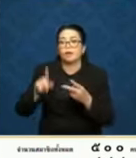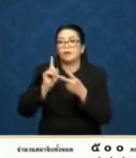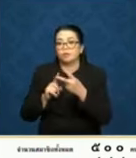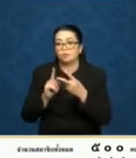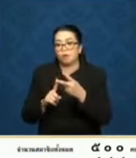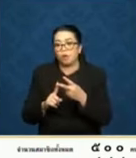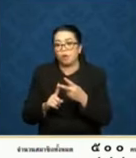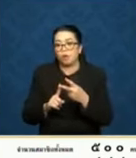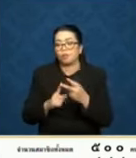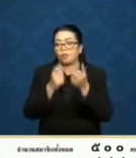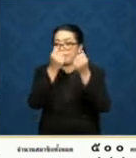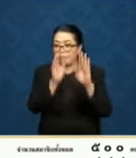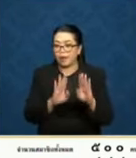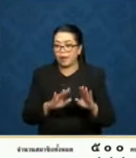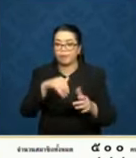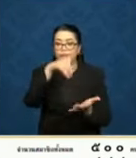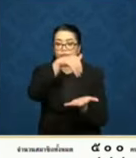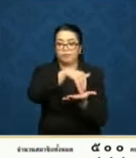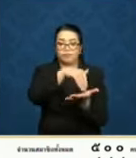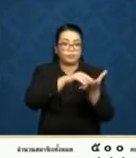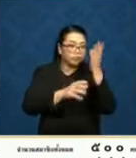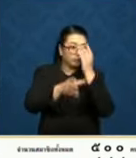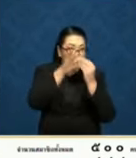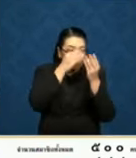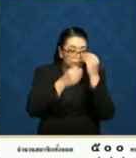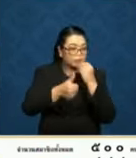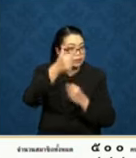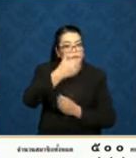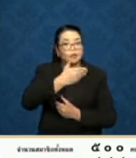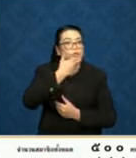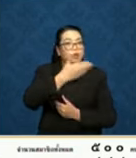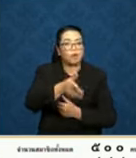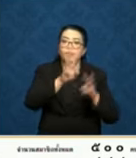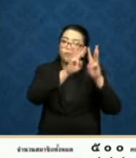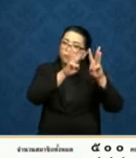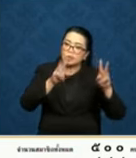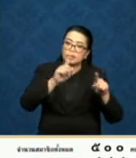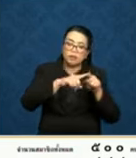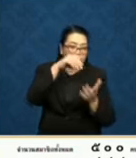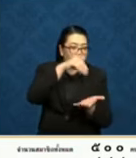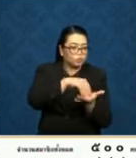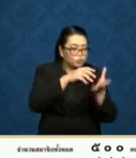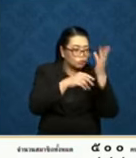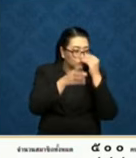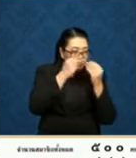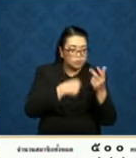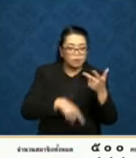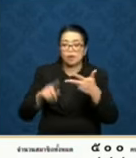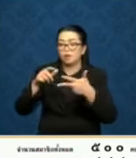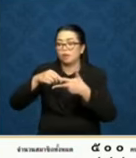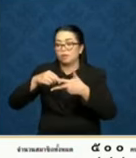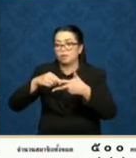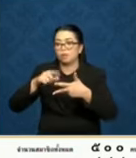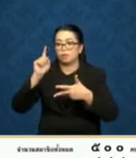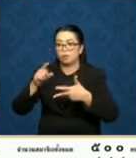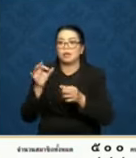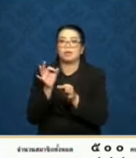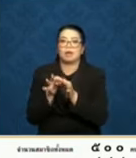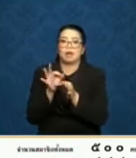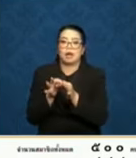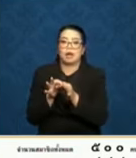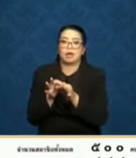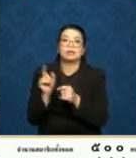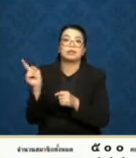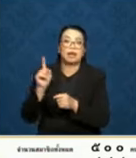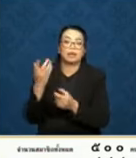มในการเรีนรู้ ที่จะเป็ครังปญญาแล้วไม่พอครับวันนี้เรายัตองมี National Credit Bank System หรื